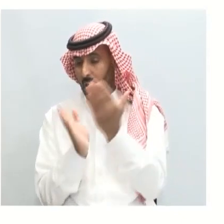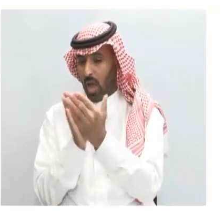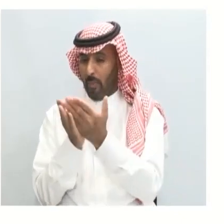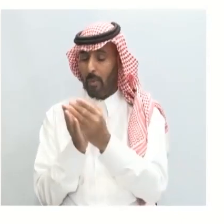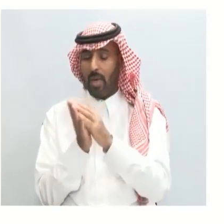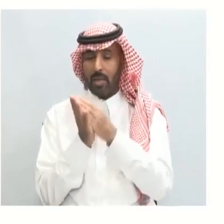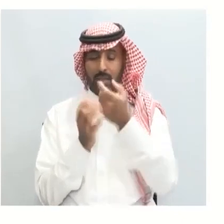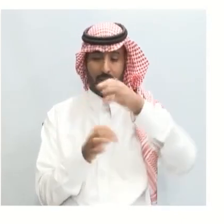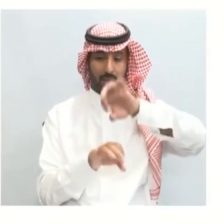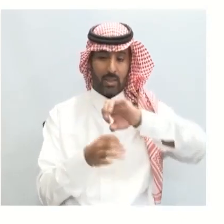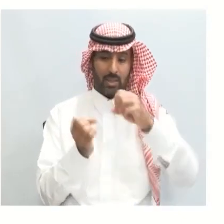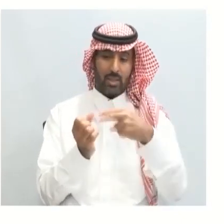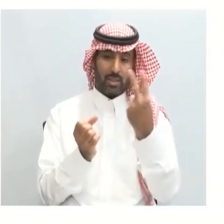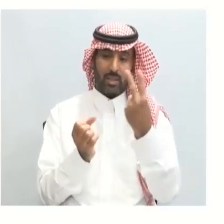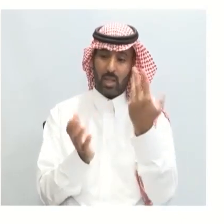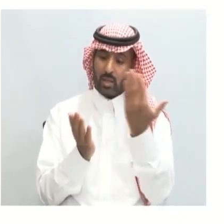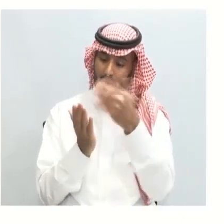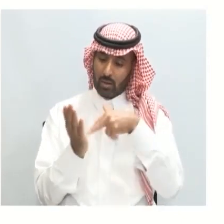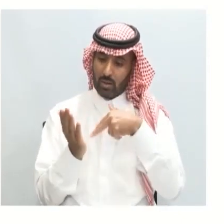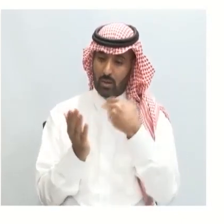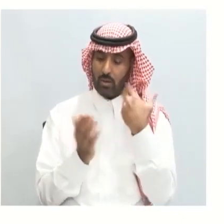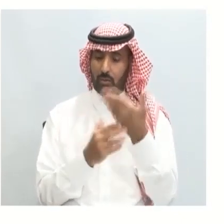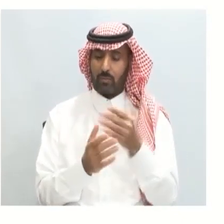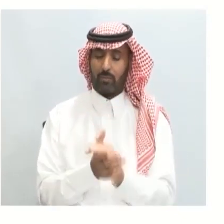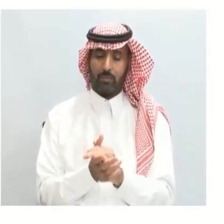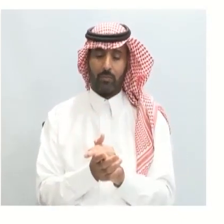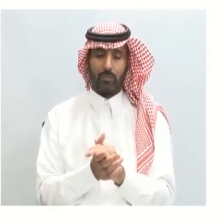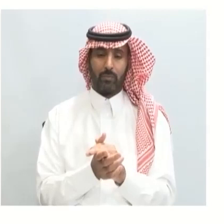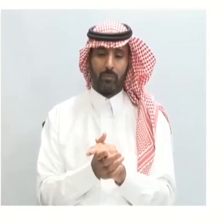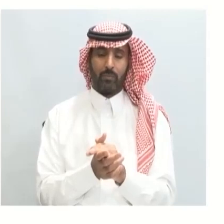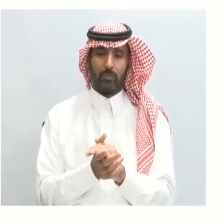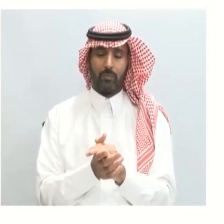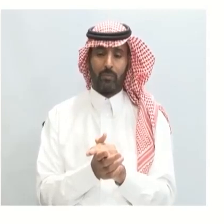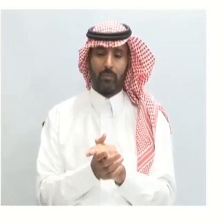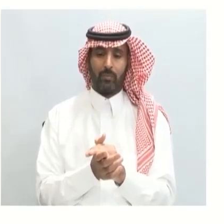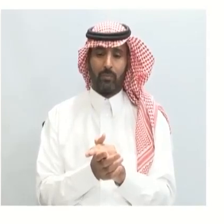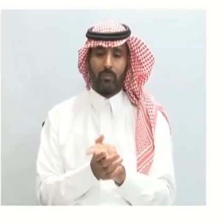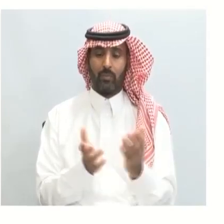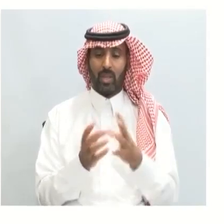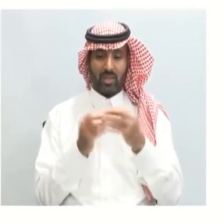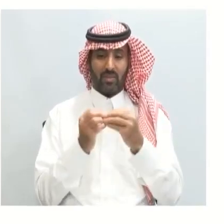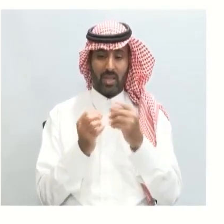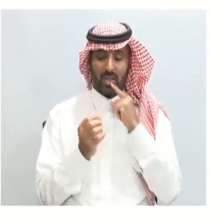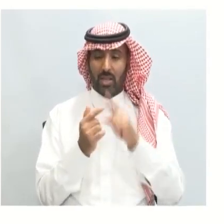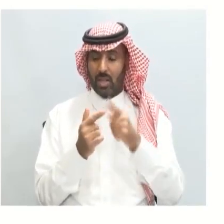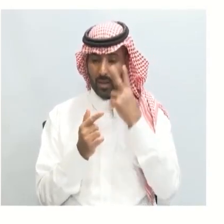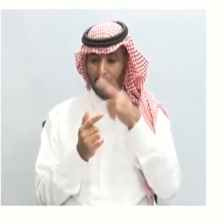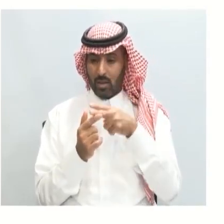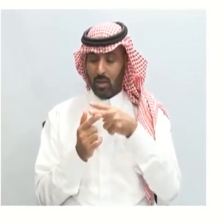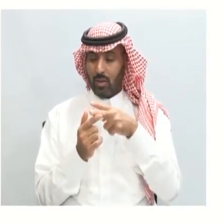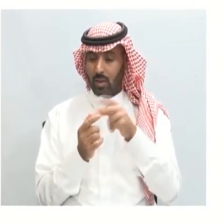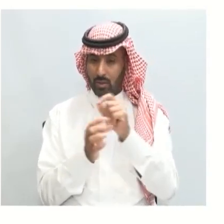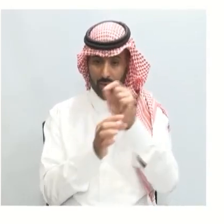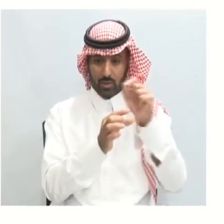اثنين والقراءه بشكل مفصل عن هذه النظريه تفسير الخاصيه بناء على نظريه الحركه